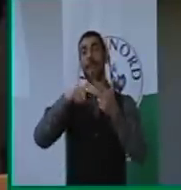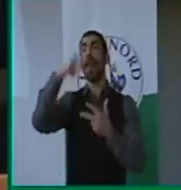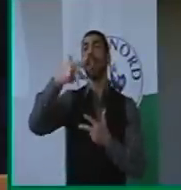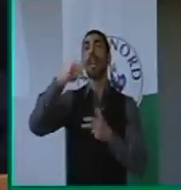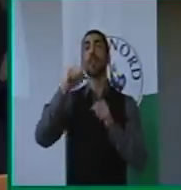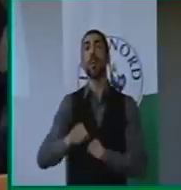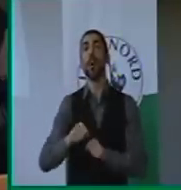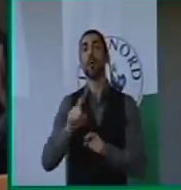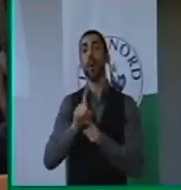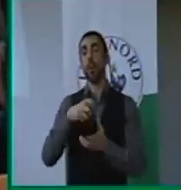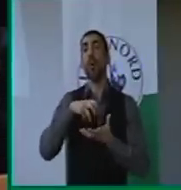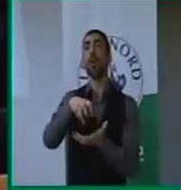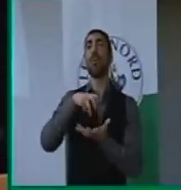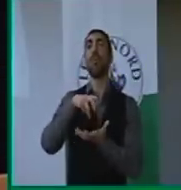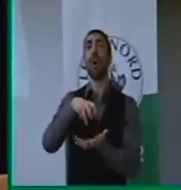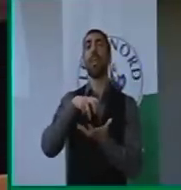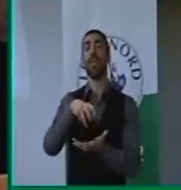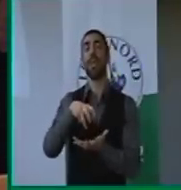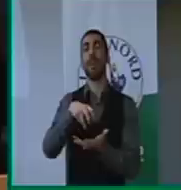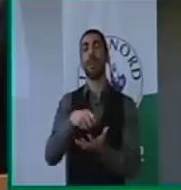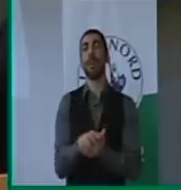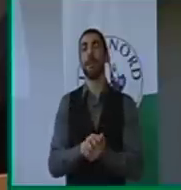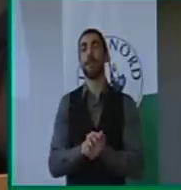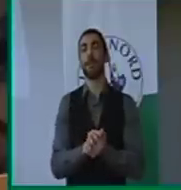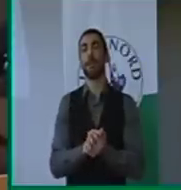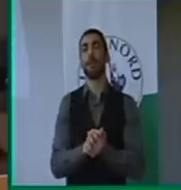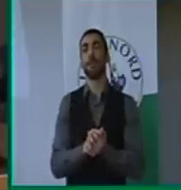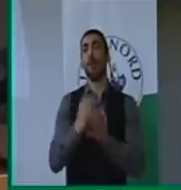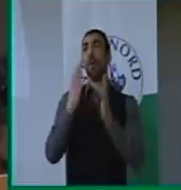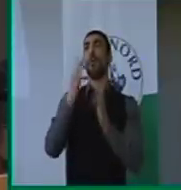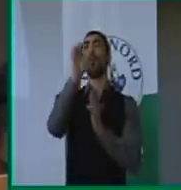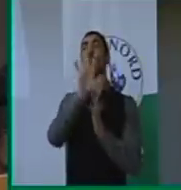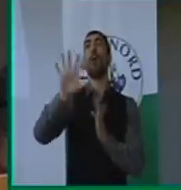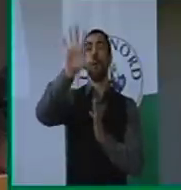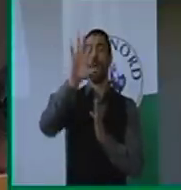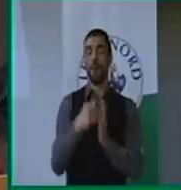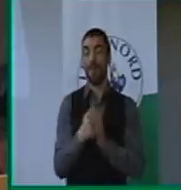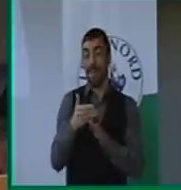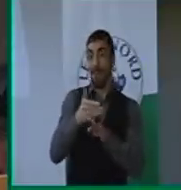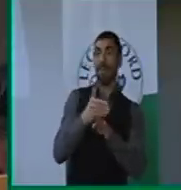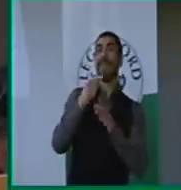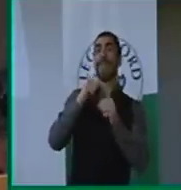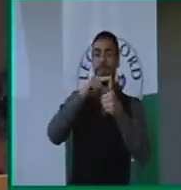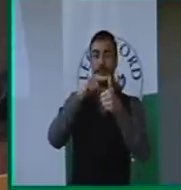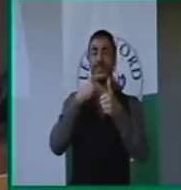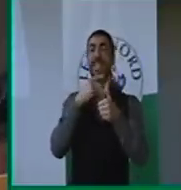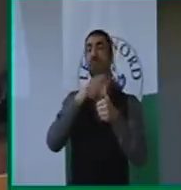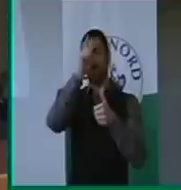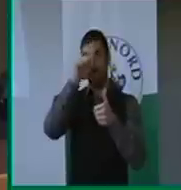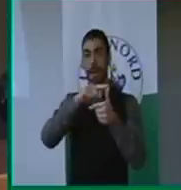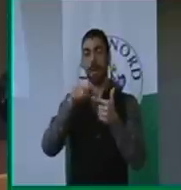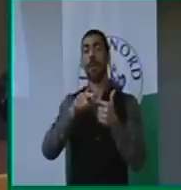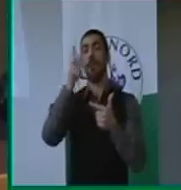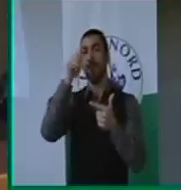come contribuente rispetto a all'Europa prima di noi ci sono Germania e